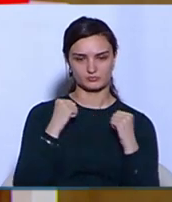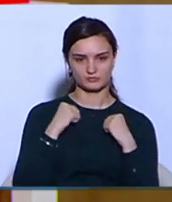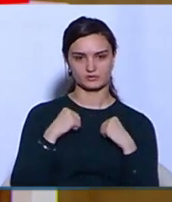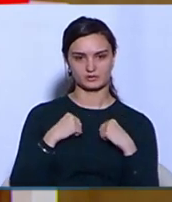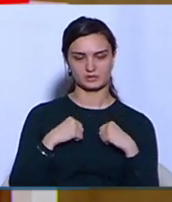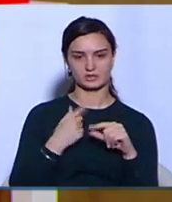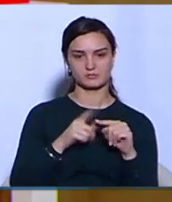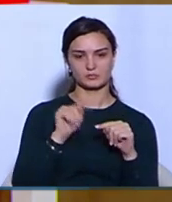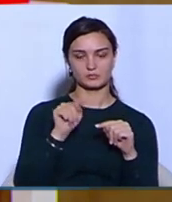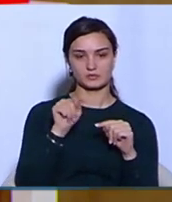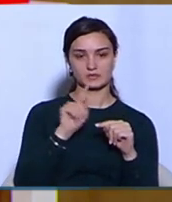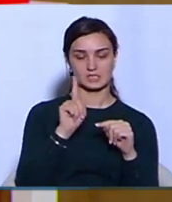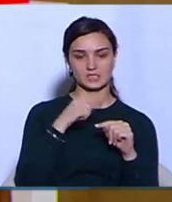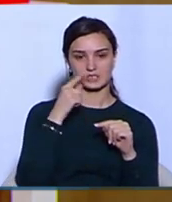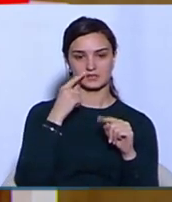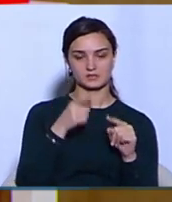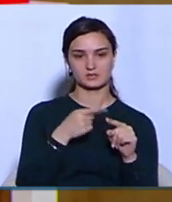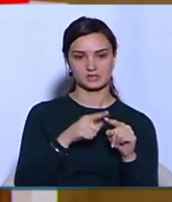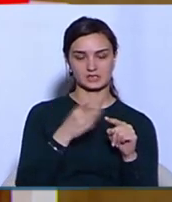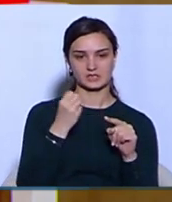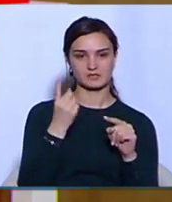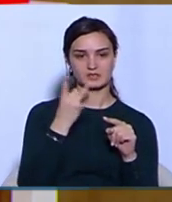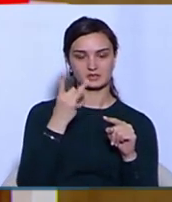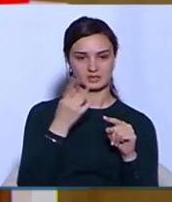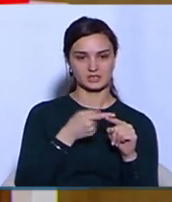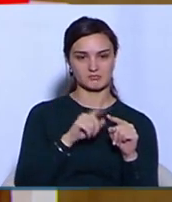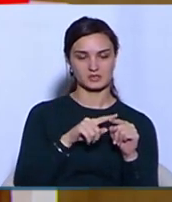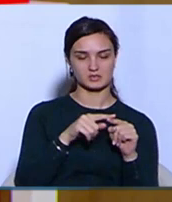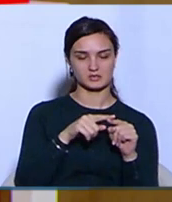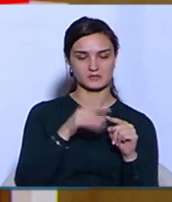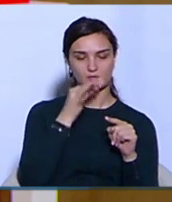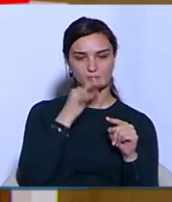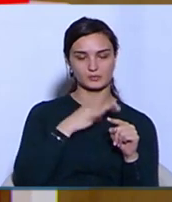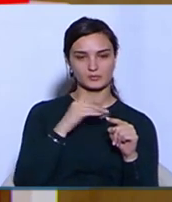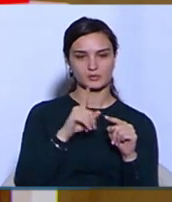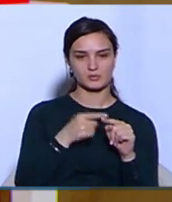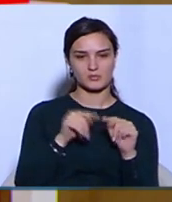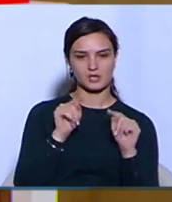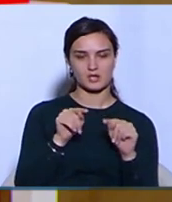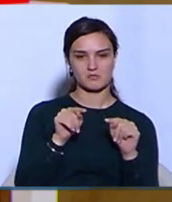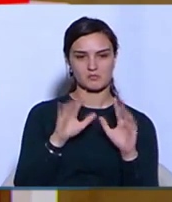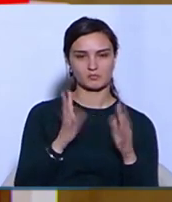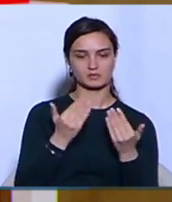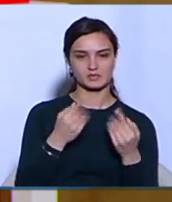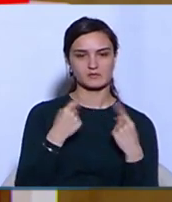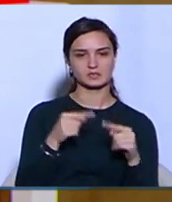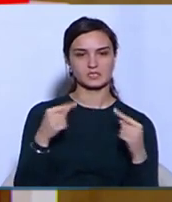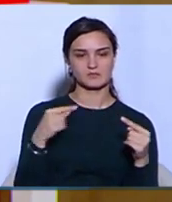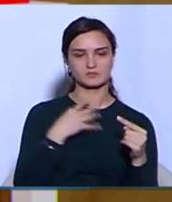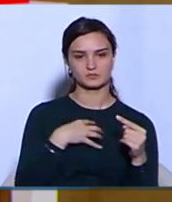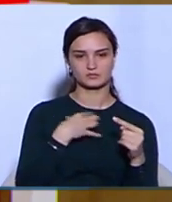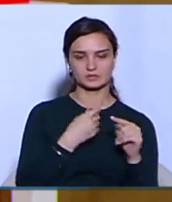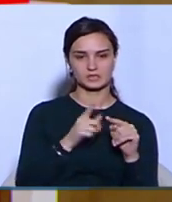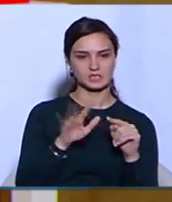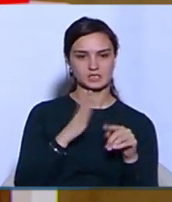უფრო რომ ის რაც თქვენ ბრძანეთ მეტად კიდევ ერთხელ მიგვანიშნებს იმას რომ ამ მოვლენას აქვს სხვადასხვა წახნაგი და არ